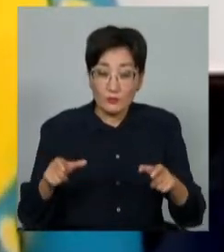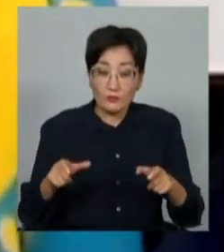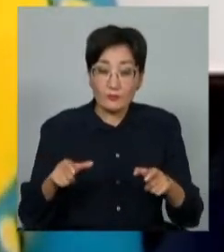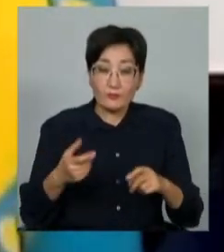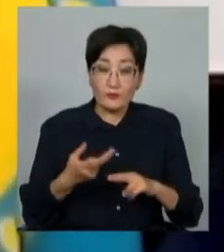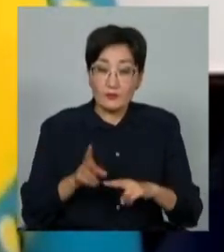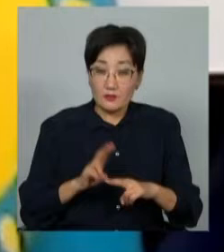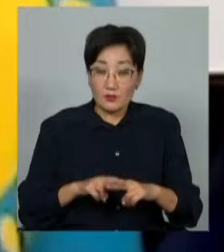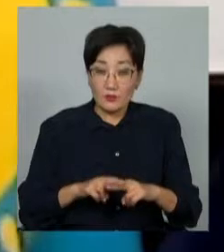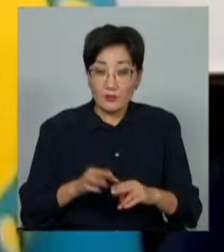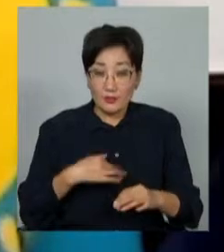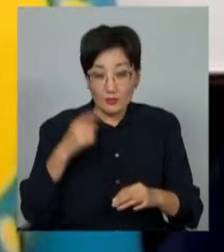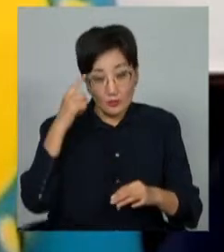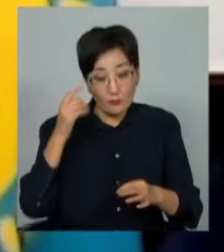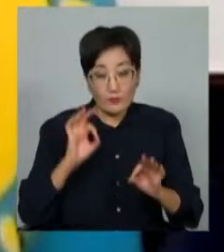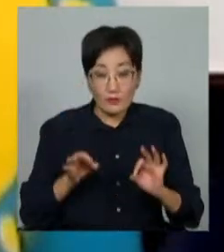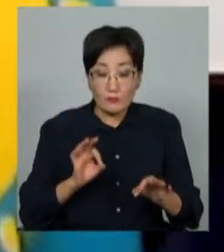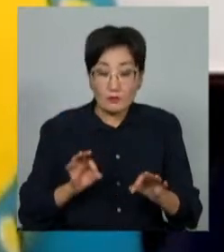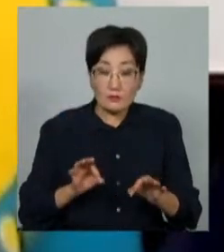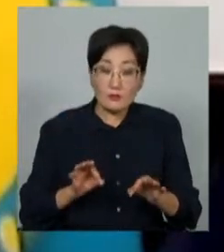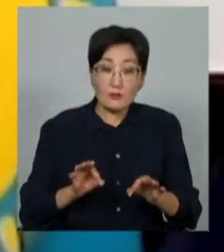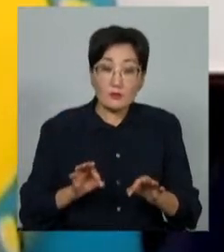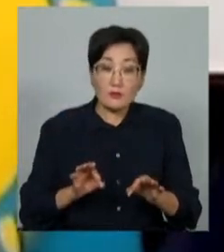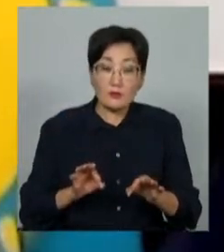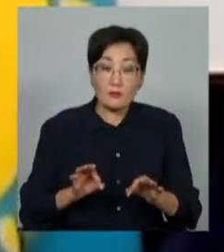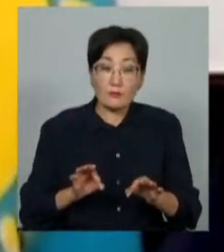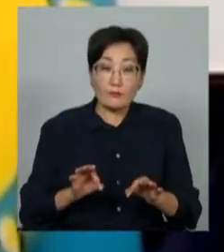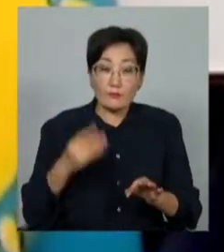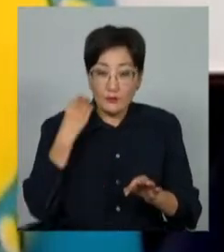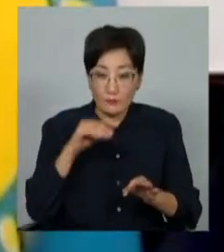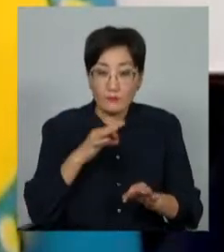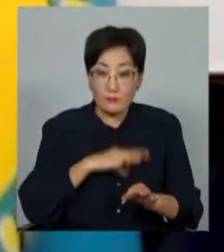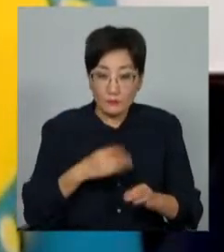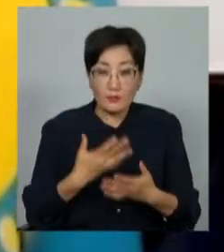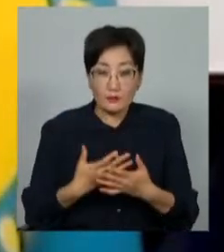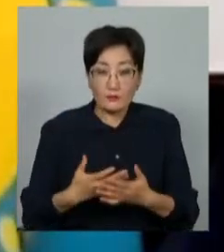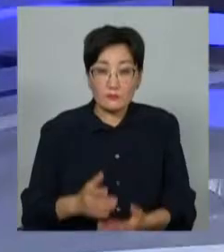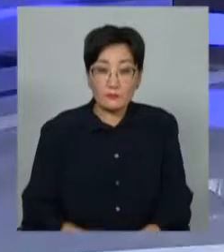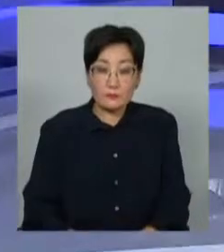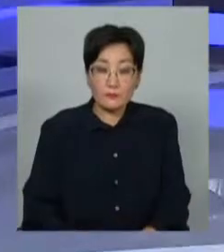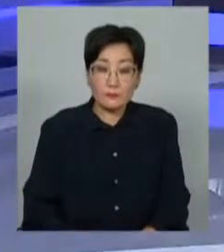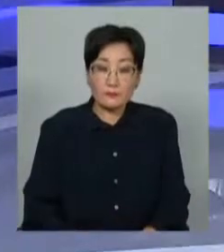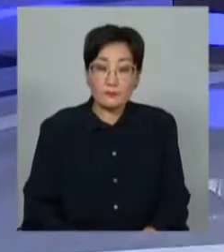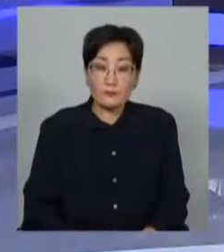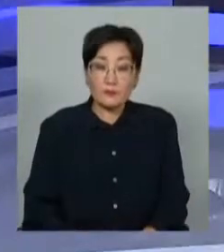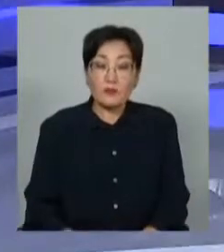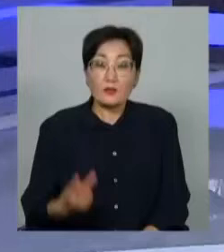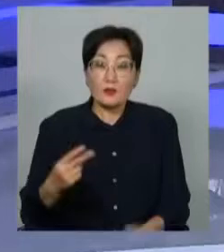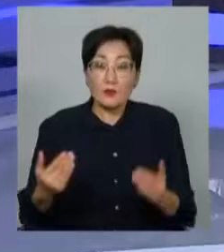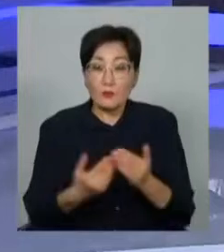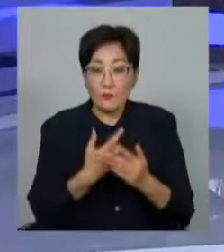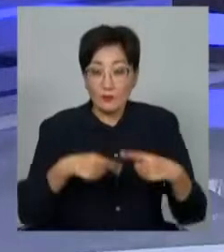это, я думаю, это нормальный даст эффект. Две новые